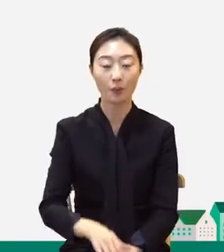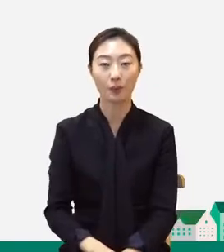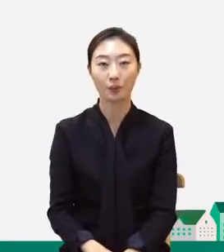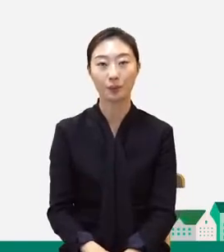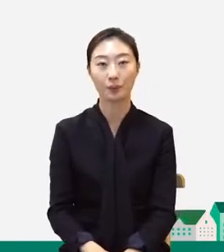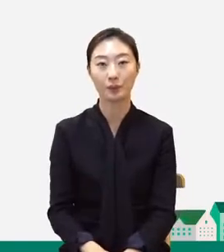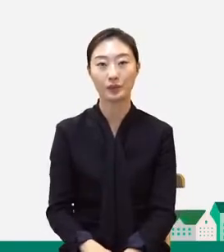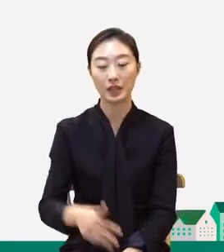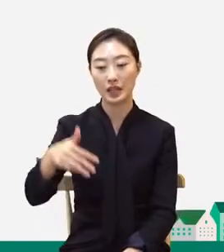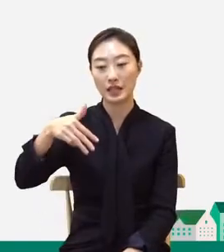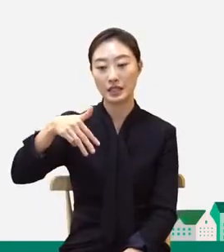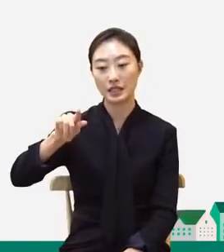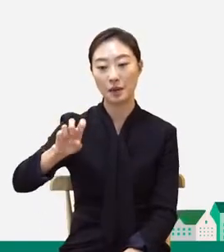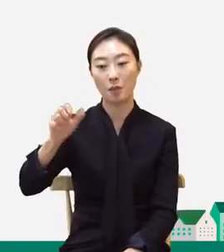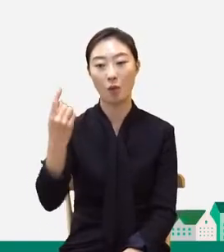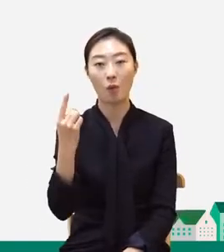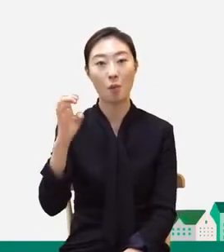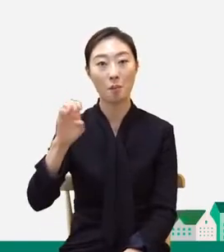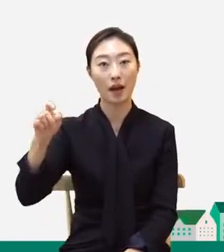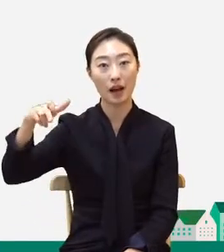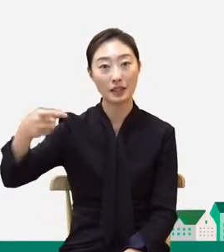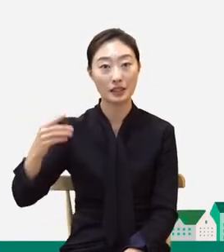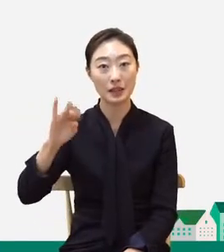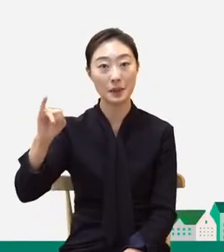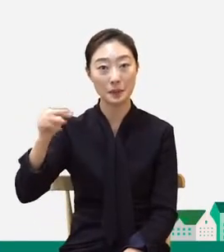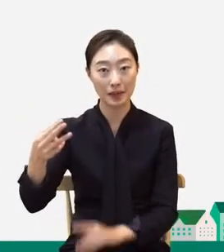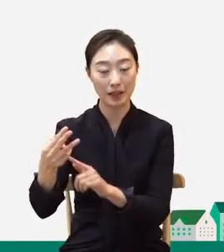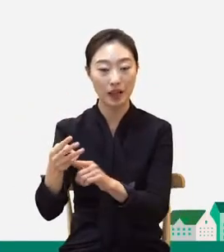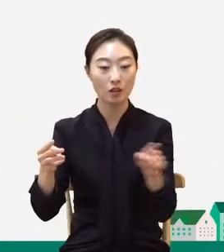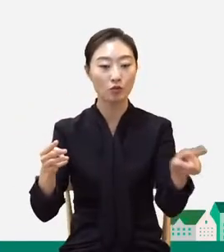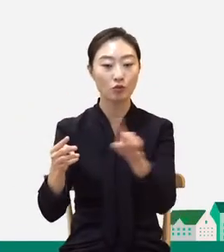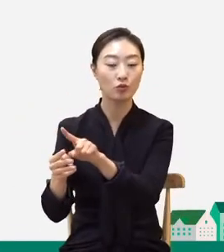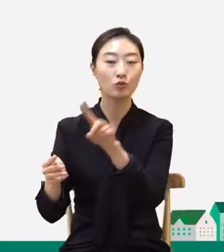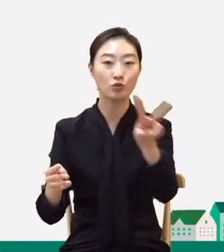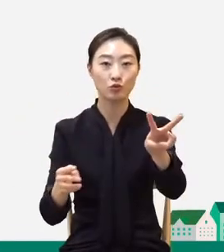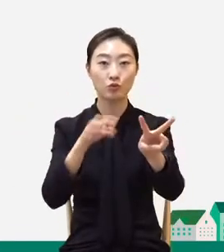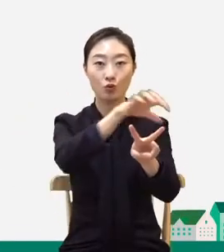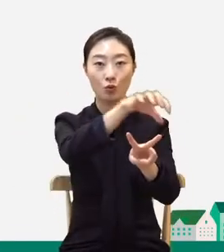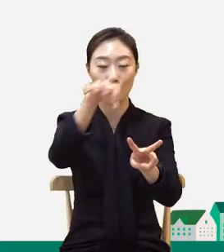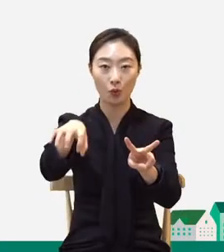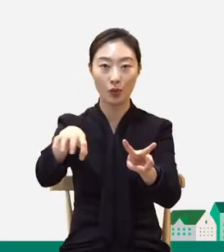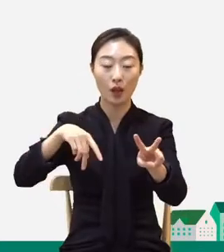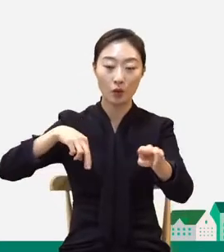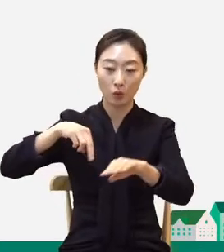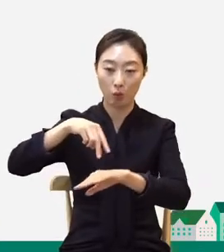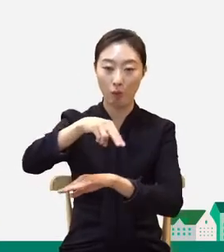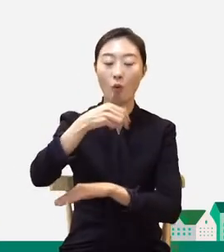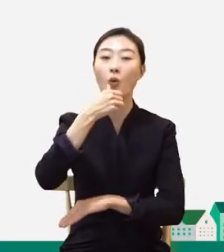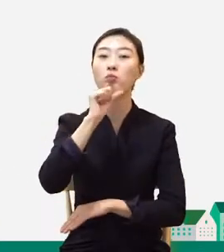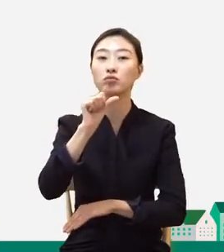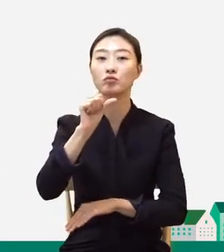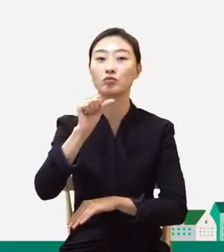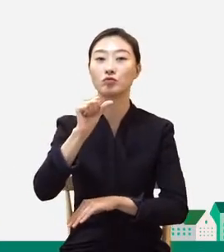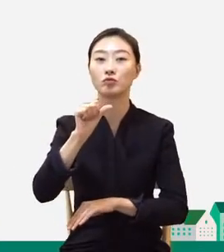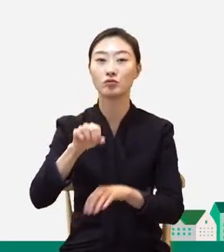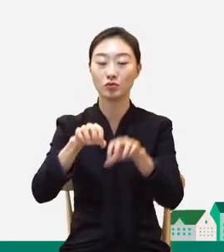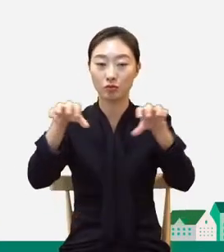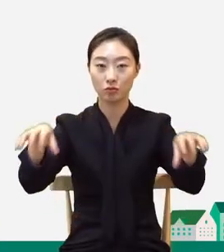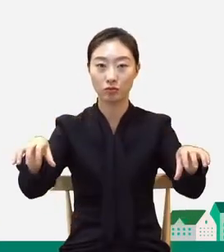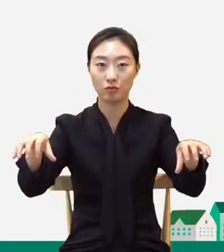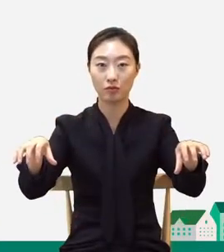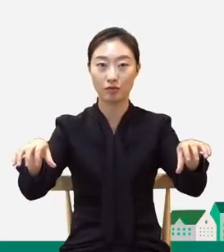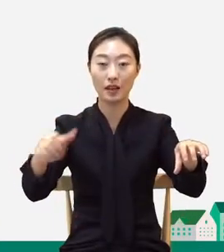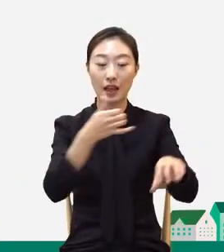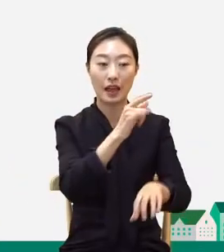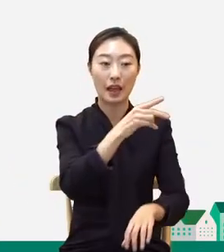해당빌가 천호파크빌이라는 두 개의 빌라에서 회원분들이 생활하고 계신데요. 도보로 약 5분 정도 떨어져 있고요.